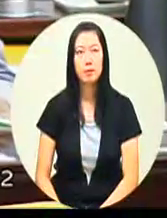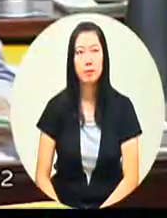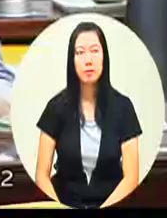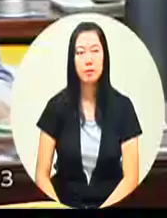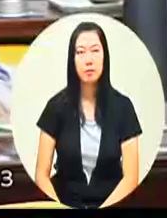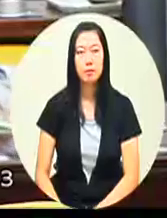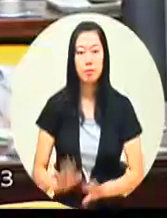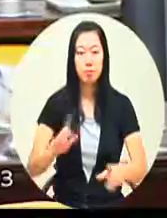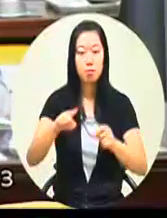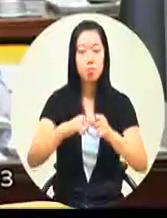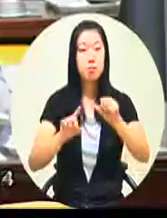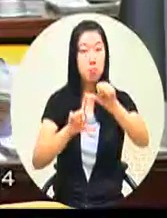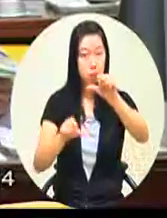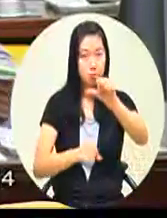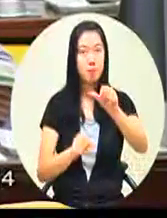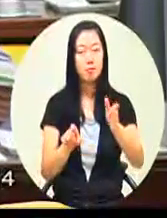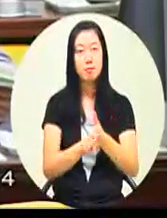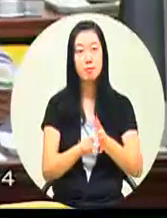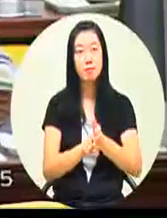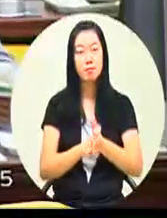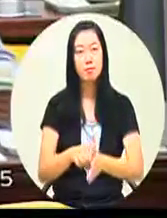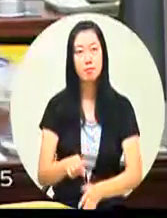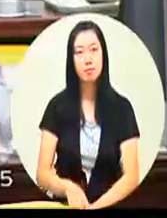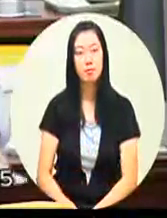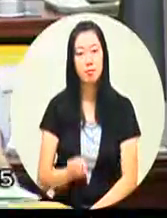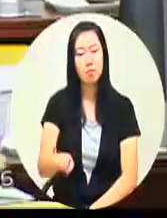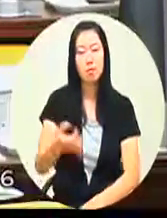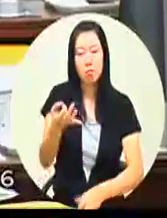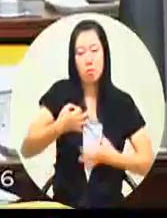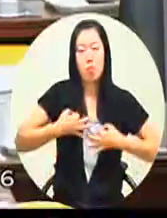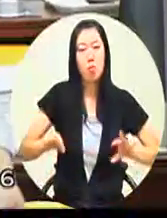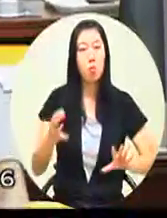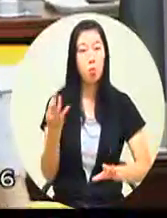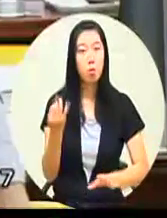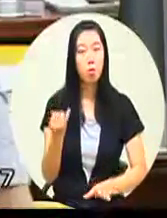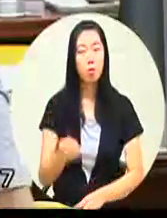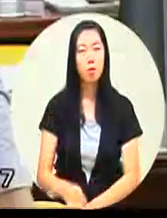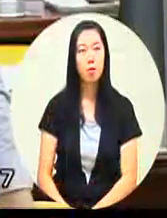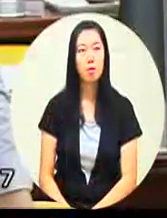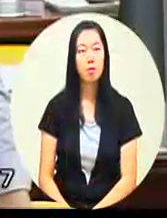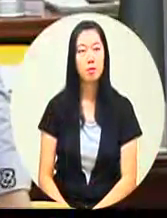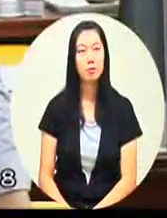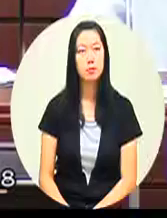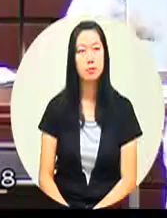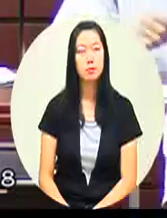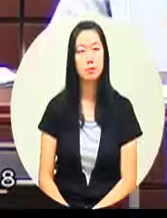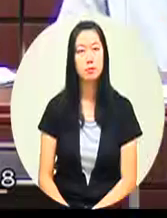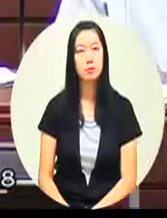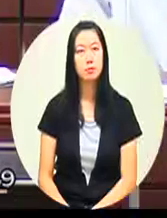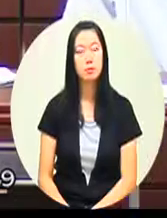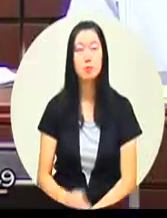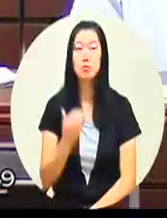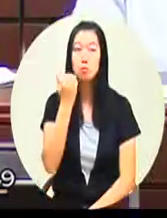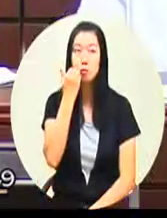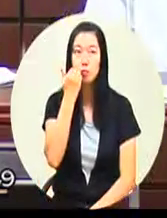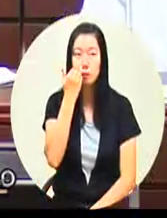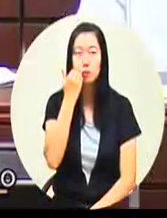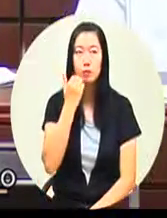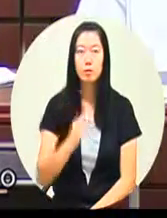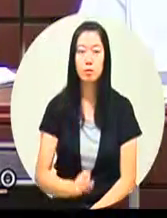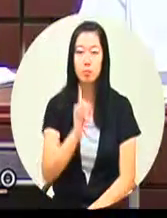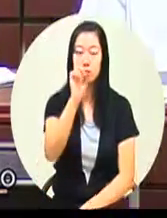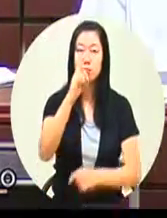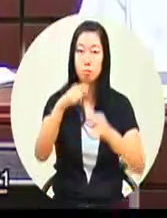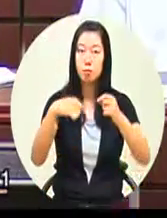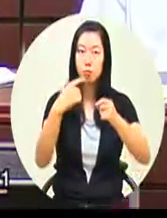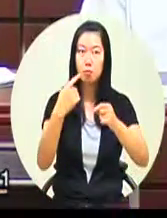就今年的5月份那个时候啊。 啊，安尼引起损失多少钱啊？ 哦，如果是以那个100，差不多他一年的